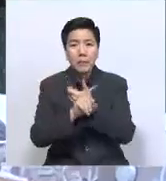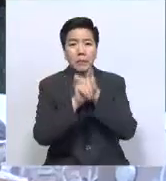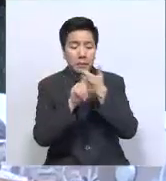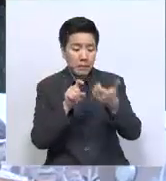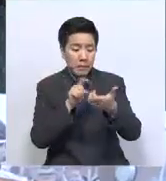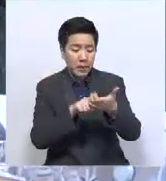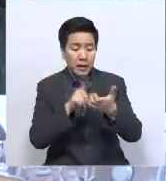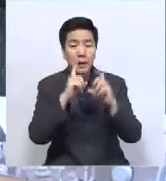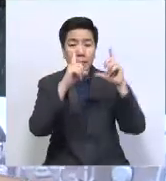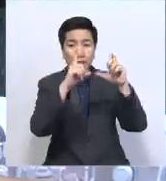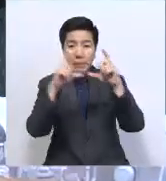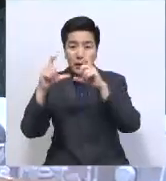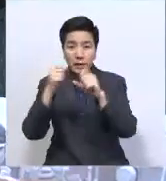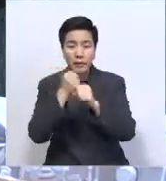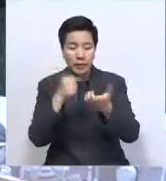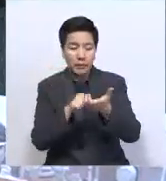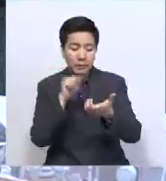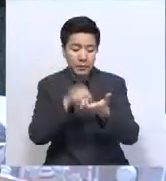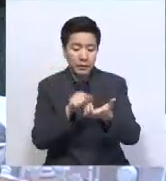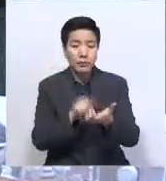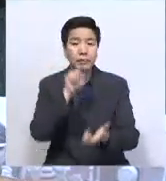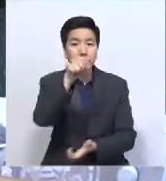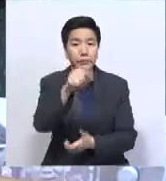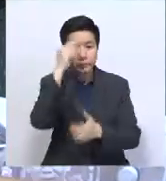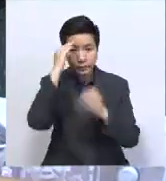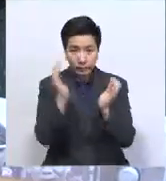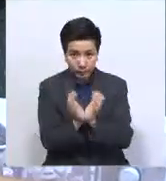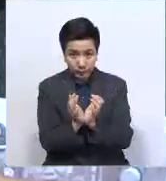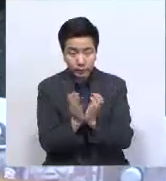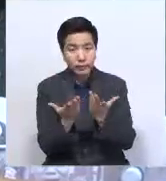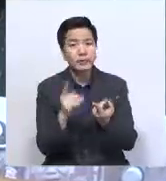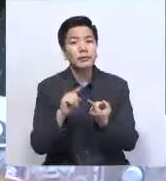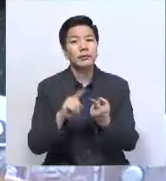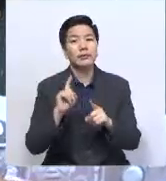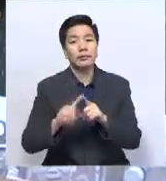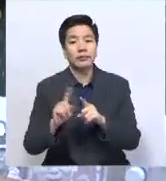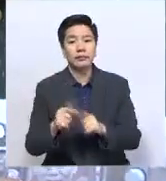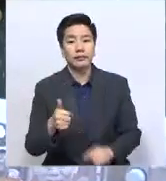กดปุ่มซึ่งปุ่มนี้สัญญาณก็จะไปปรากฏที่สถานีตำรวจหรือกองบังคับการ